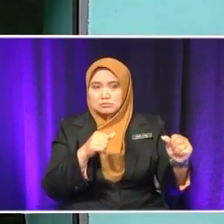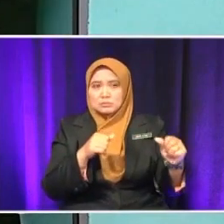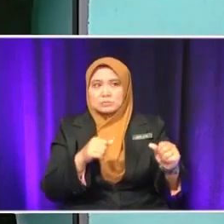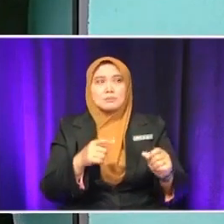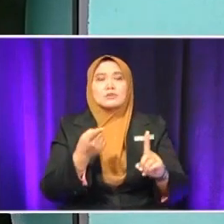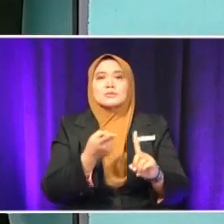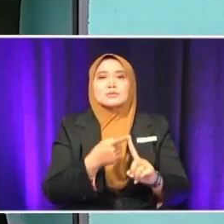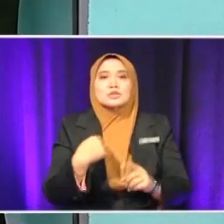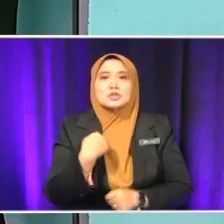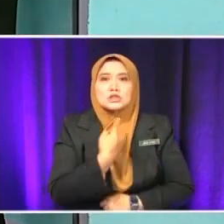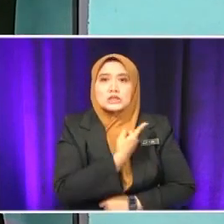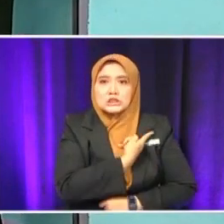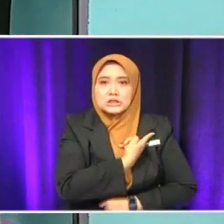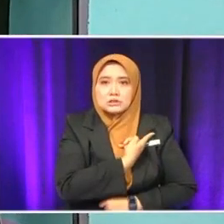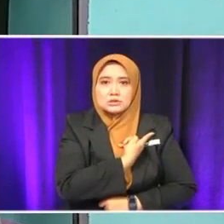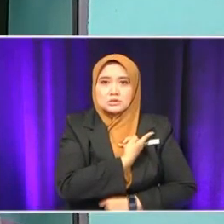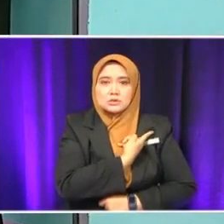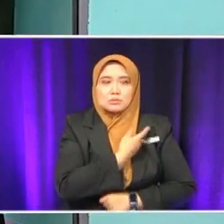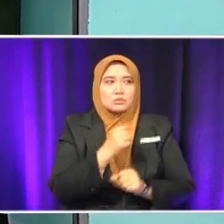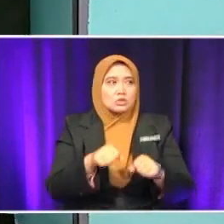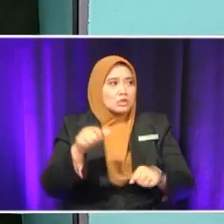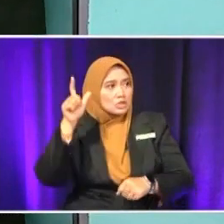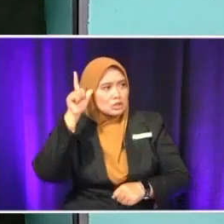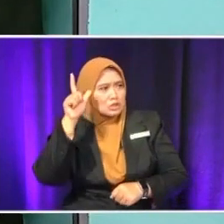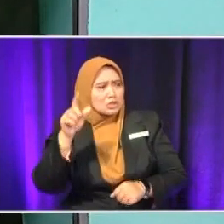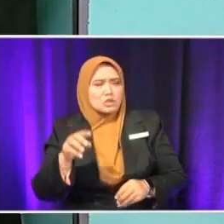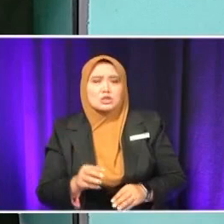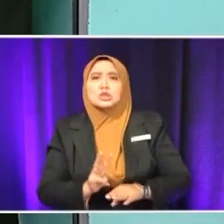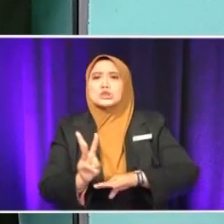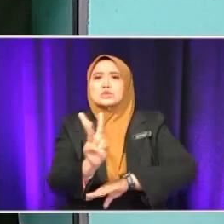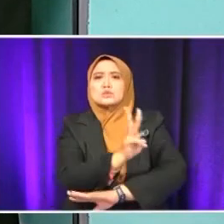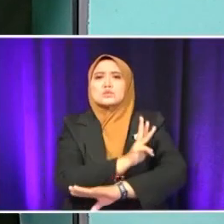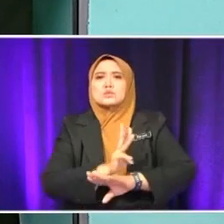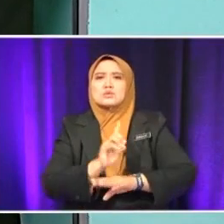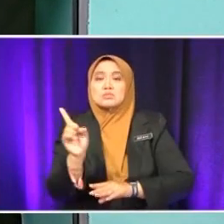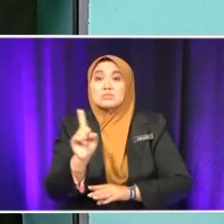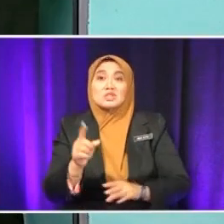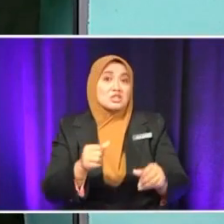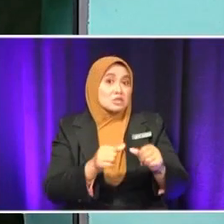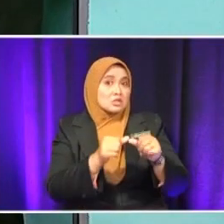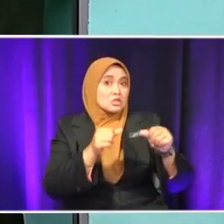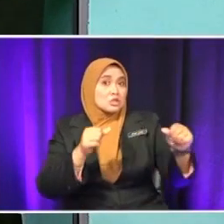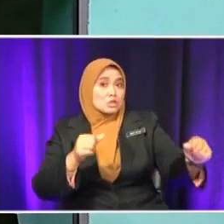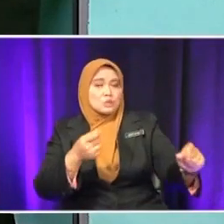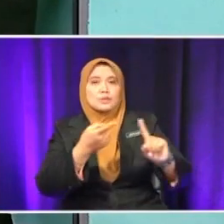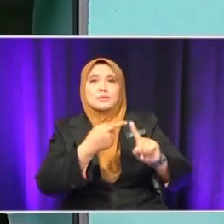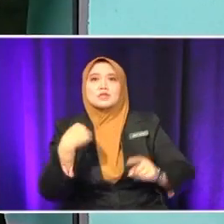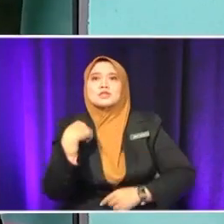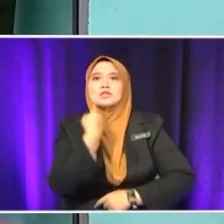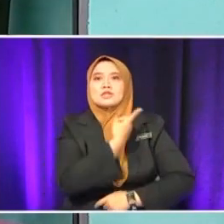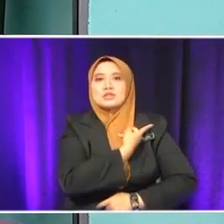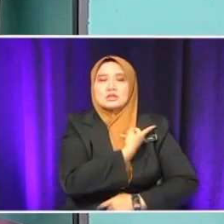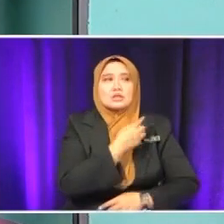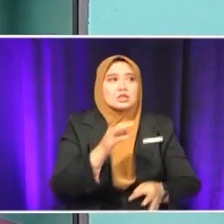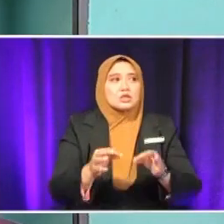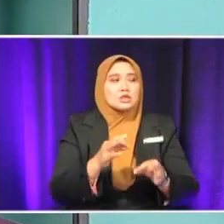ialah kawasan mana yang lebih jauh daripada kita sekarang ni. Ya. Betul? Betul. Jadi kalau